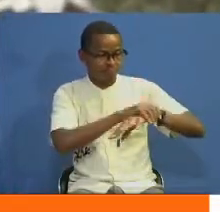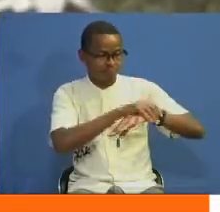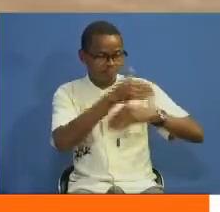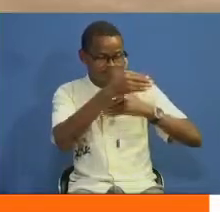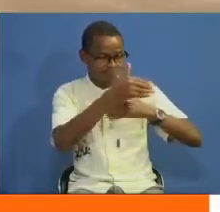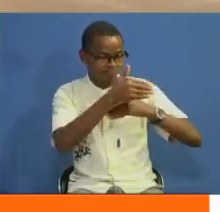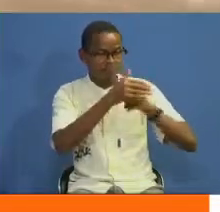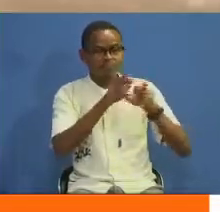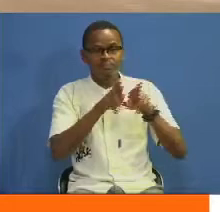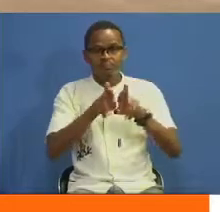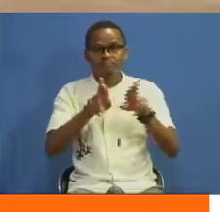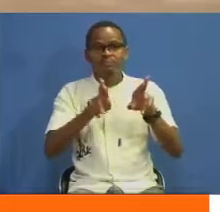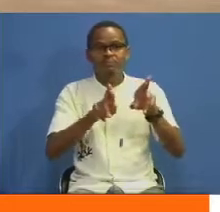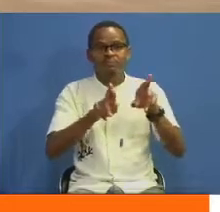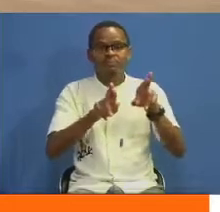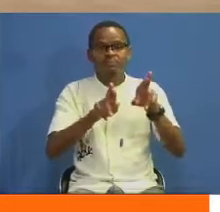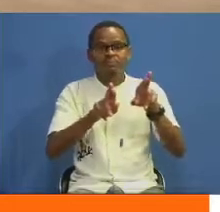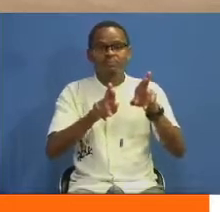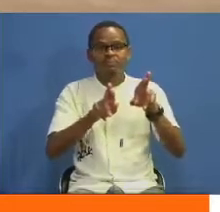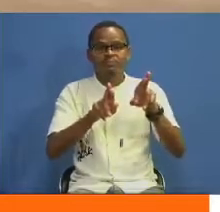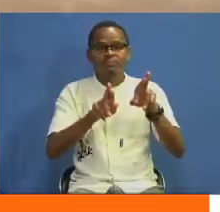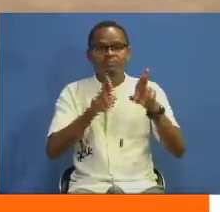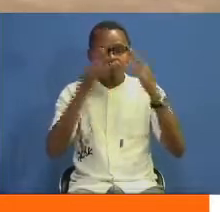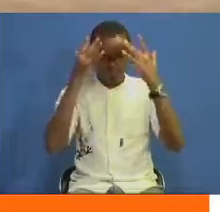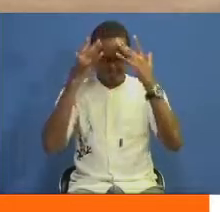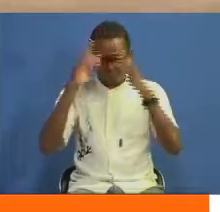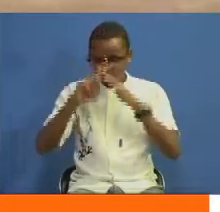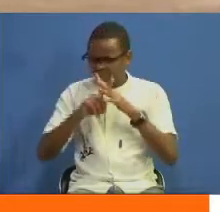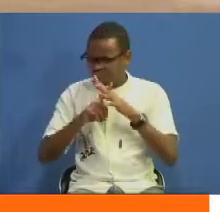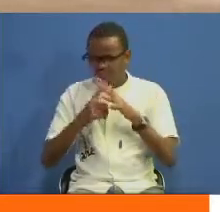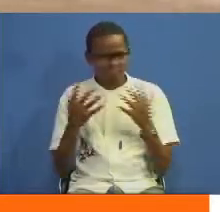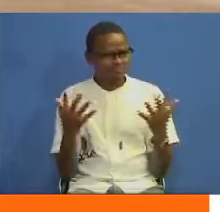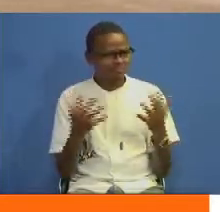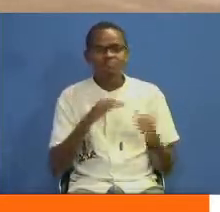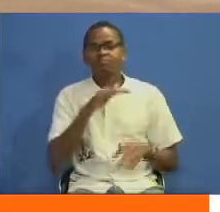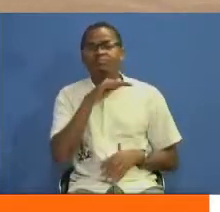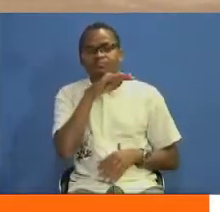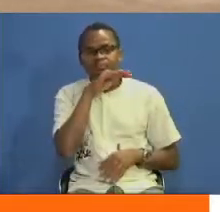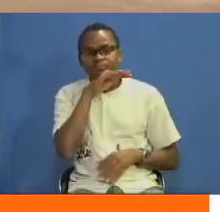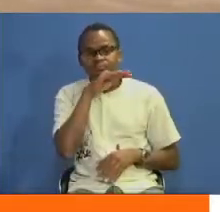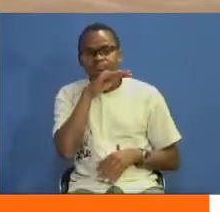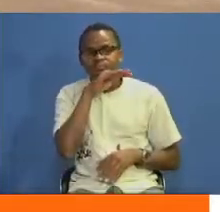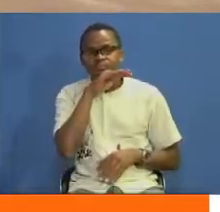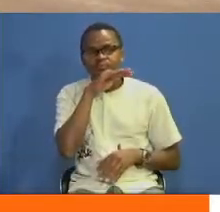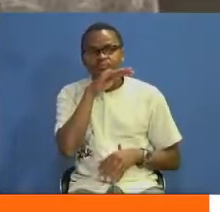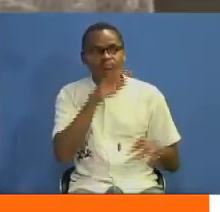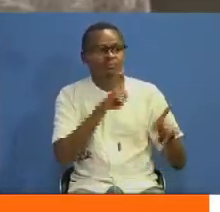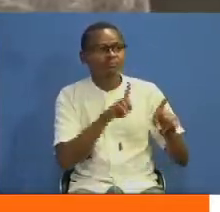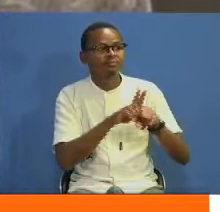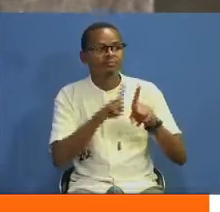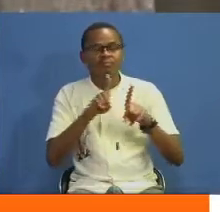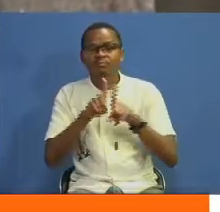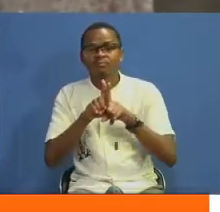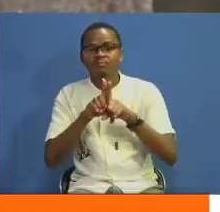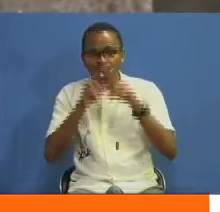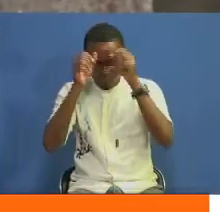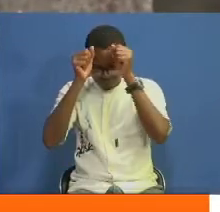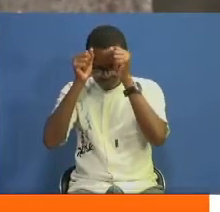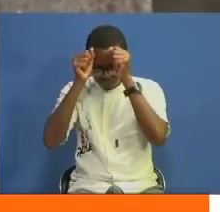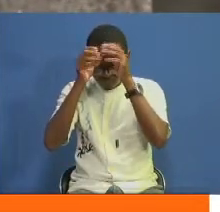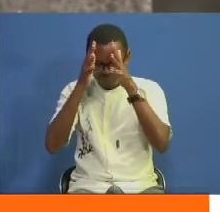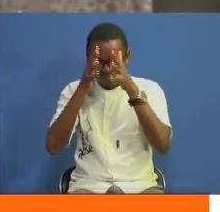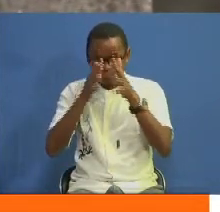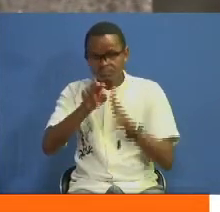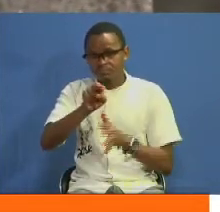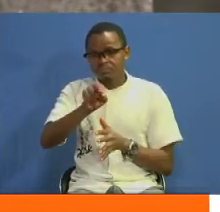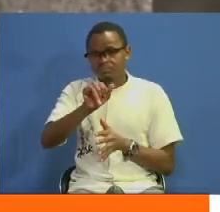ya mto eneo la Boitangare, wasijue chanzo cha mauti yake. Evans Matundura, mwalimu shule ya msingi ya